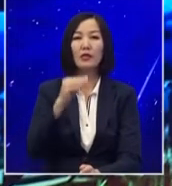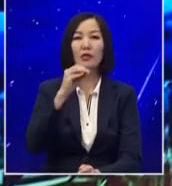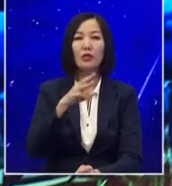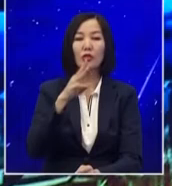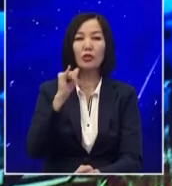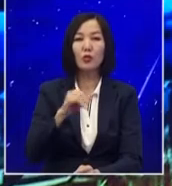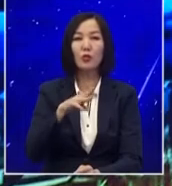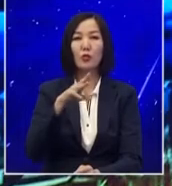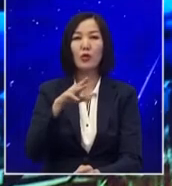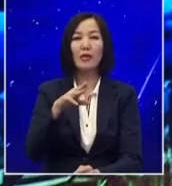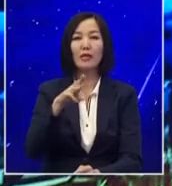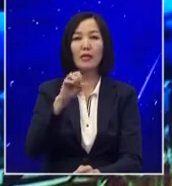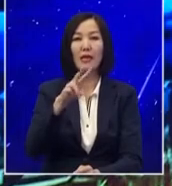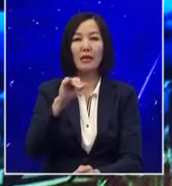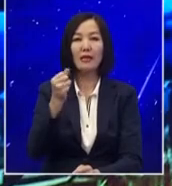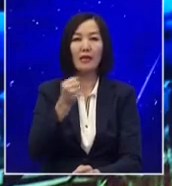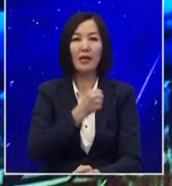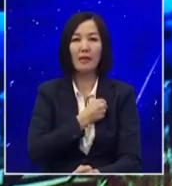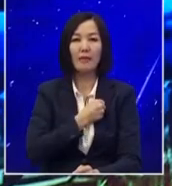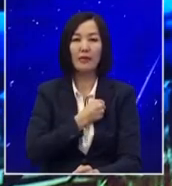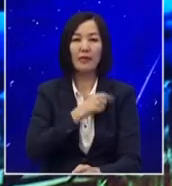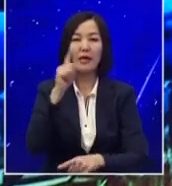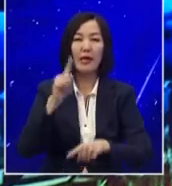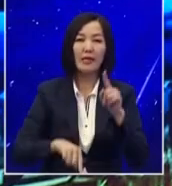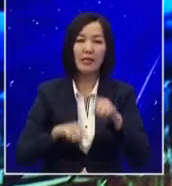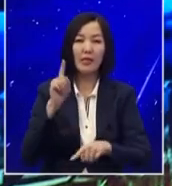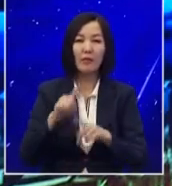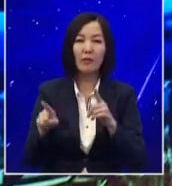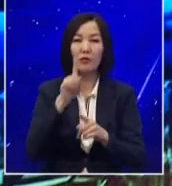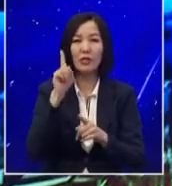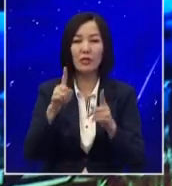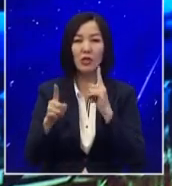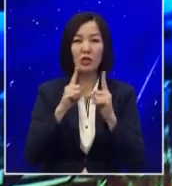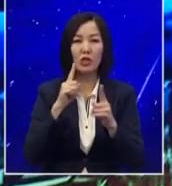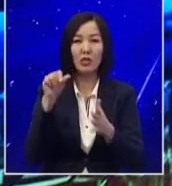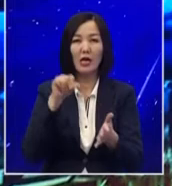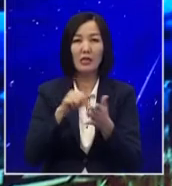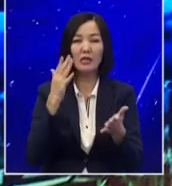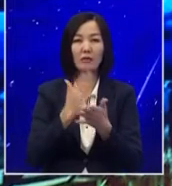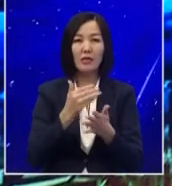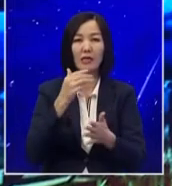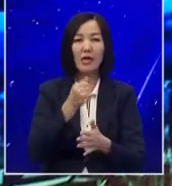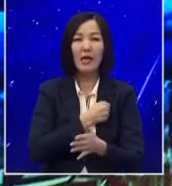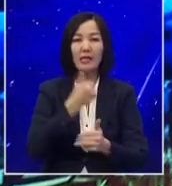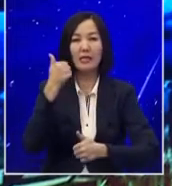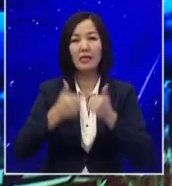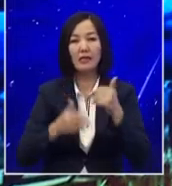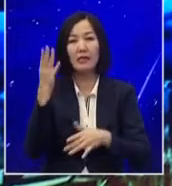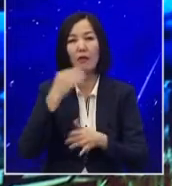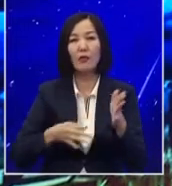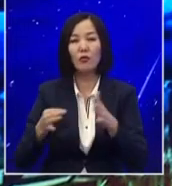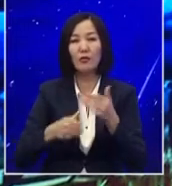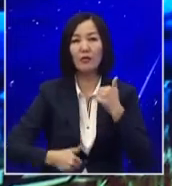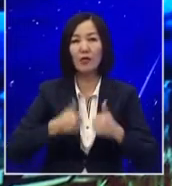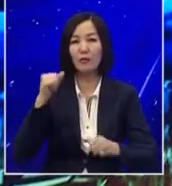Жетісу тарландары айбын республикалық әскери патриоттық жастар жиынына қатысып жатыр. Олар әскери сайыста Алматы облысының намысын қорғайды.